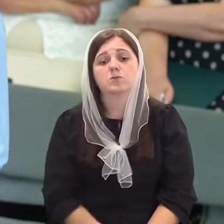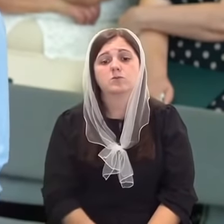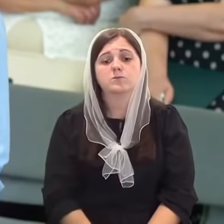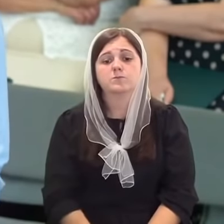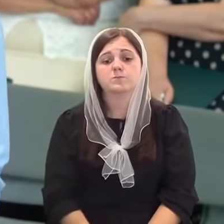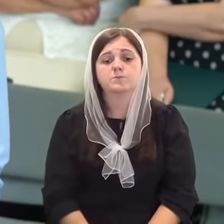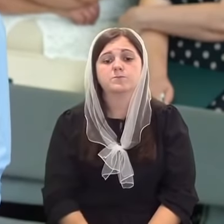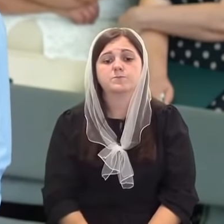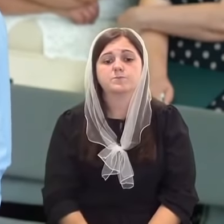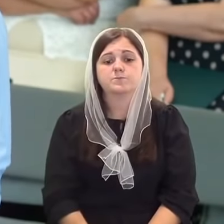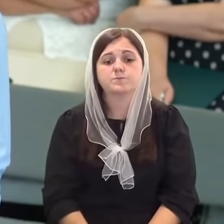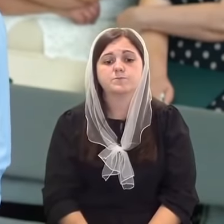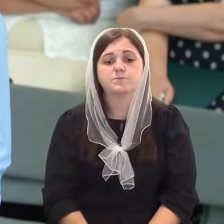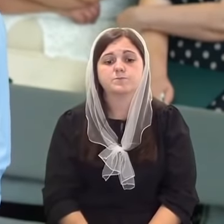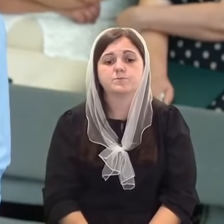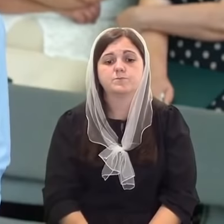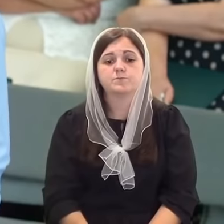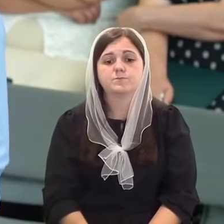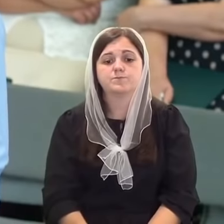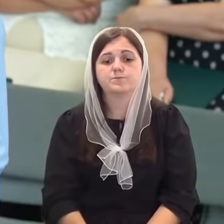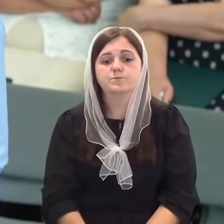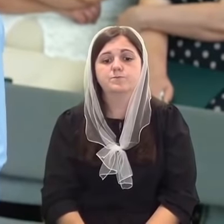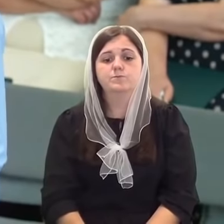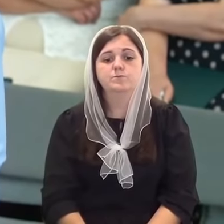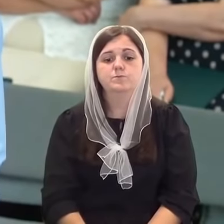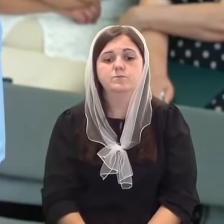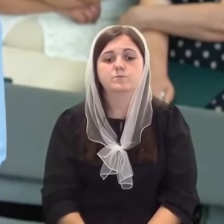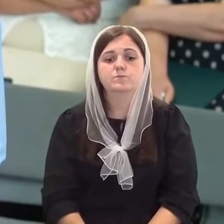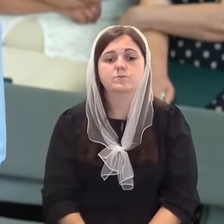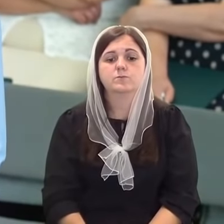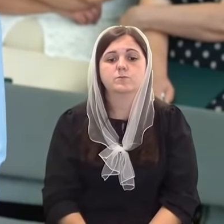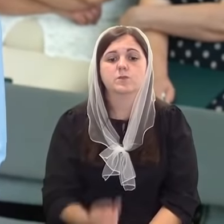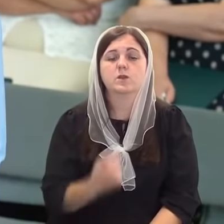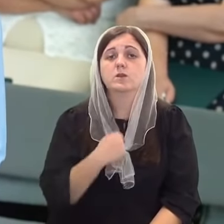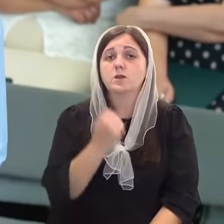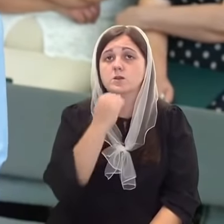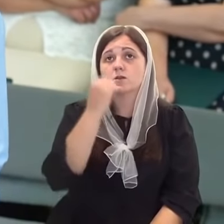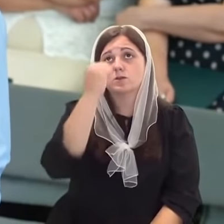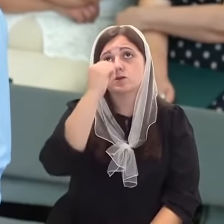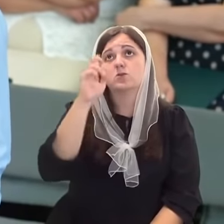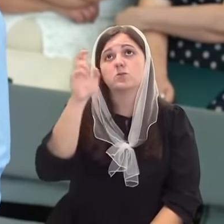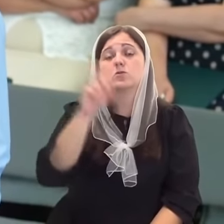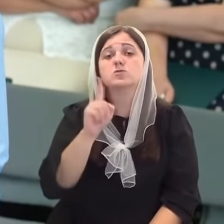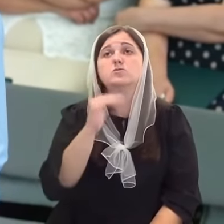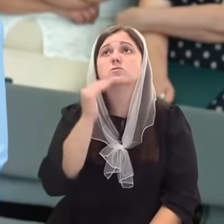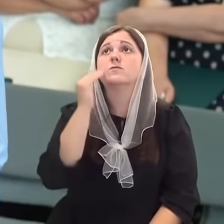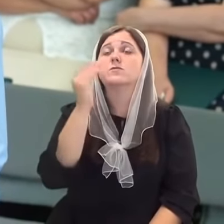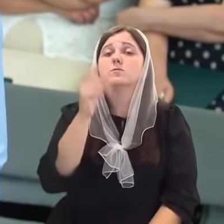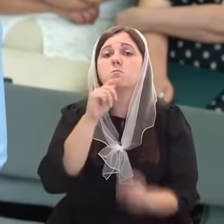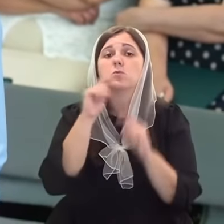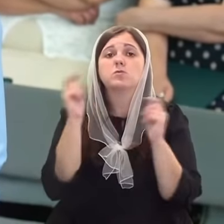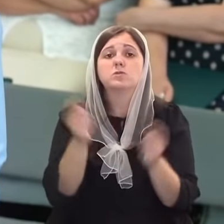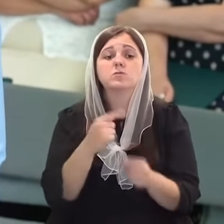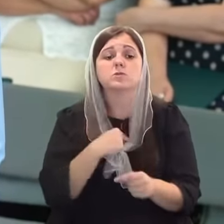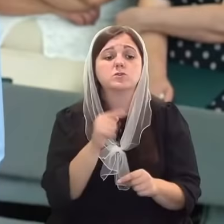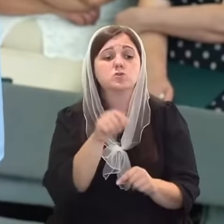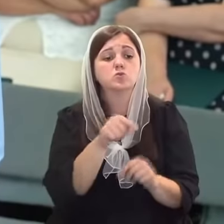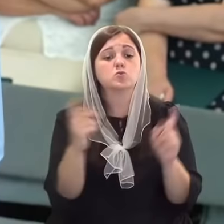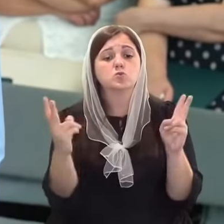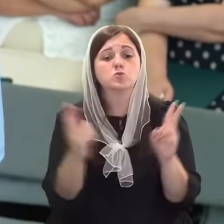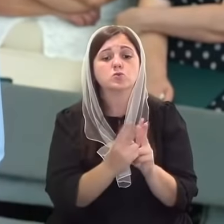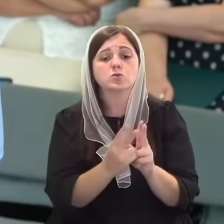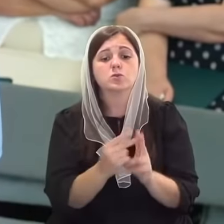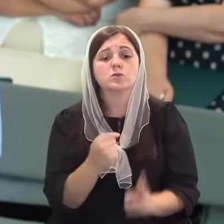Простите, что я, может быть, затянул время свидетельства. Но я благодарен Богу, что Бог подарил мне эту встречу. Я